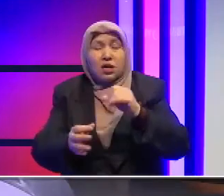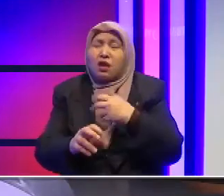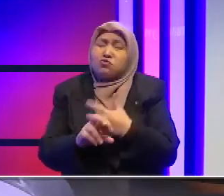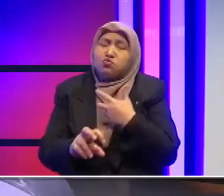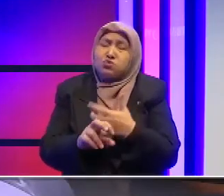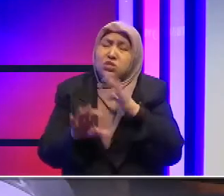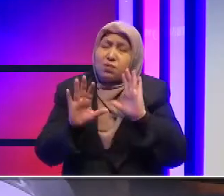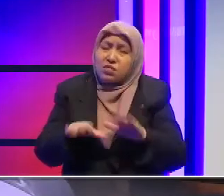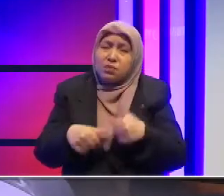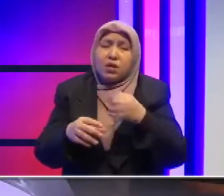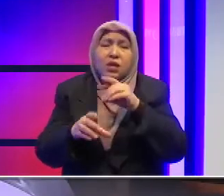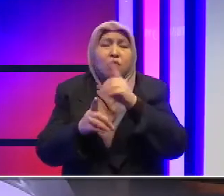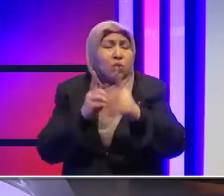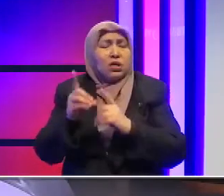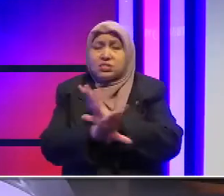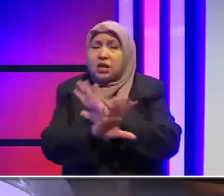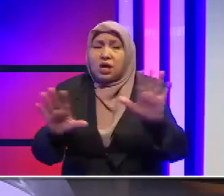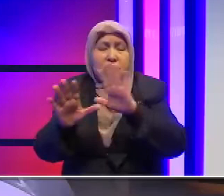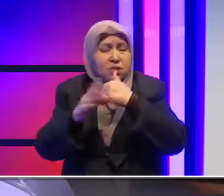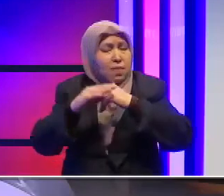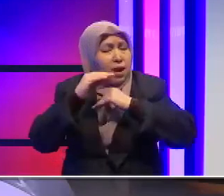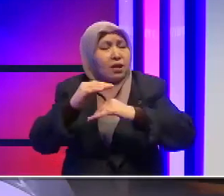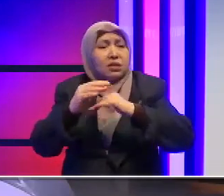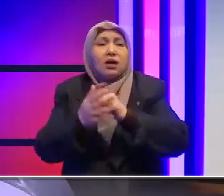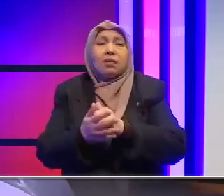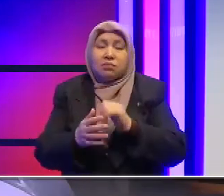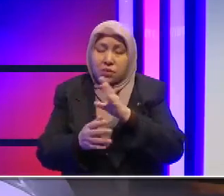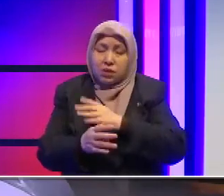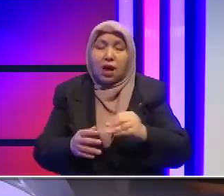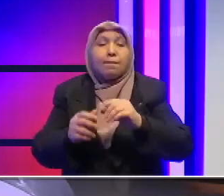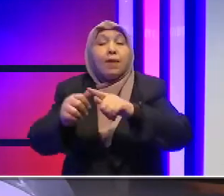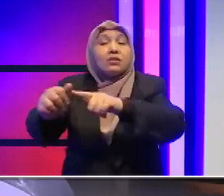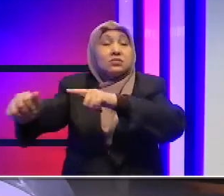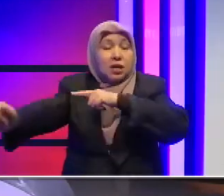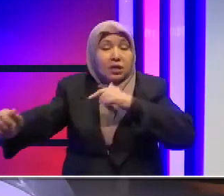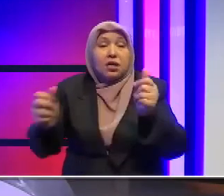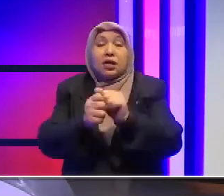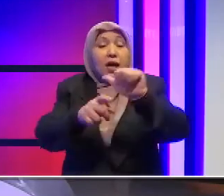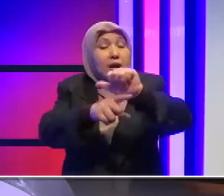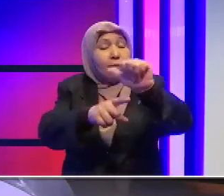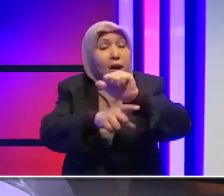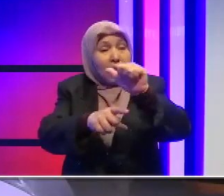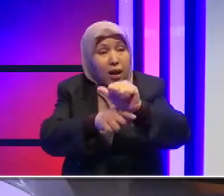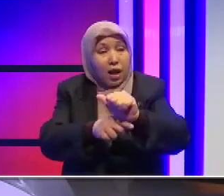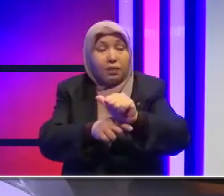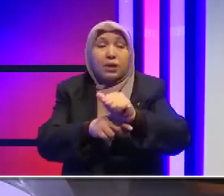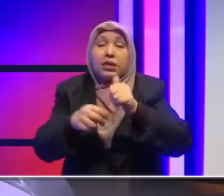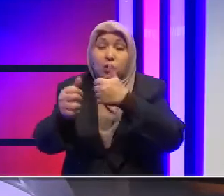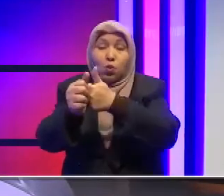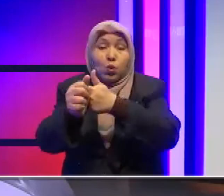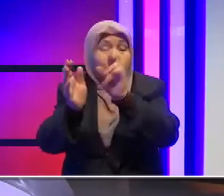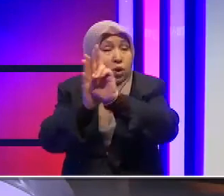macam mana pun di dunia, jangan sampai hadkannya di dunia tetapi panjangkannya dengan amalan-amalan mengikut